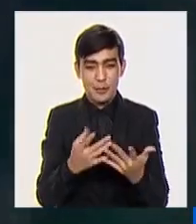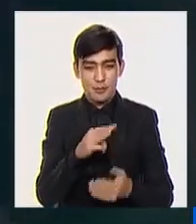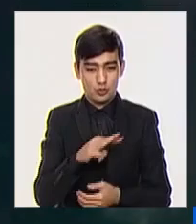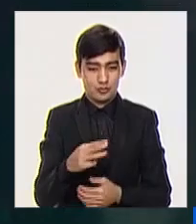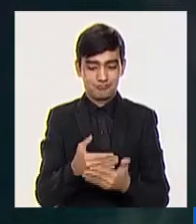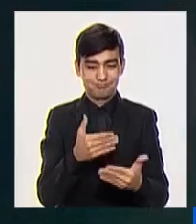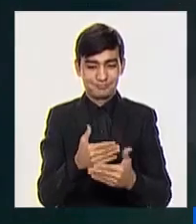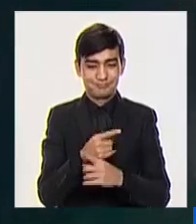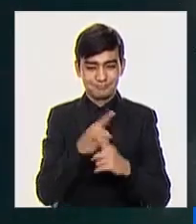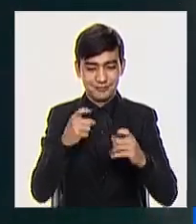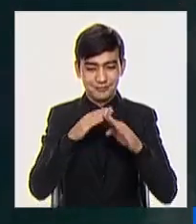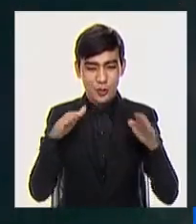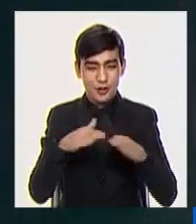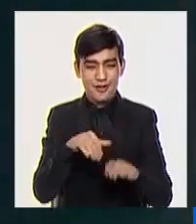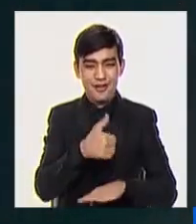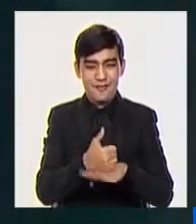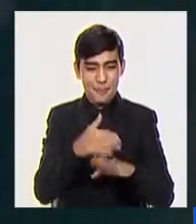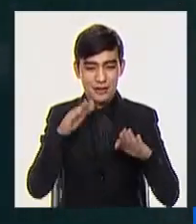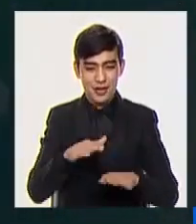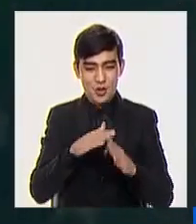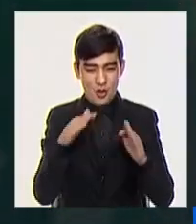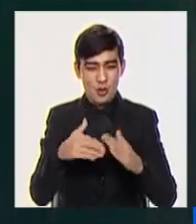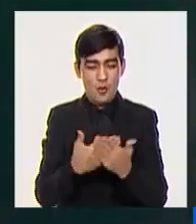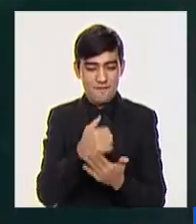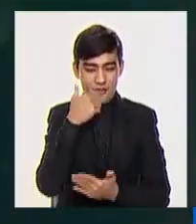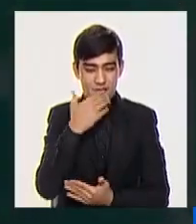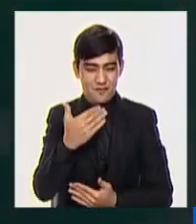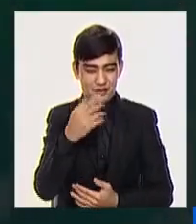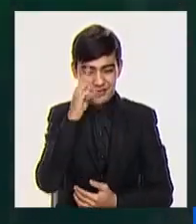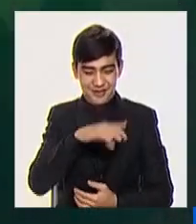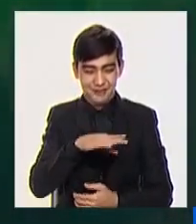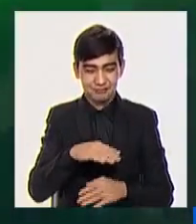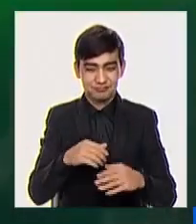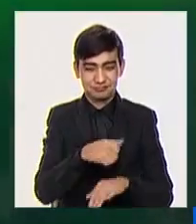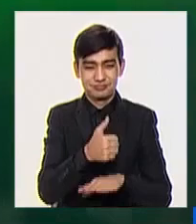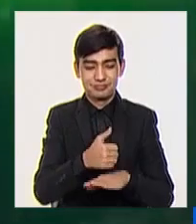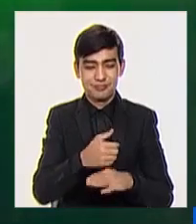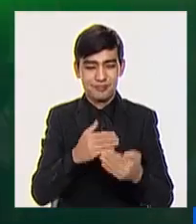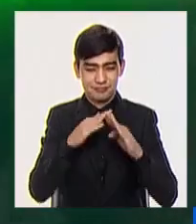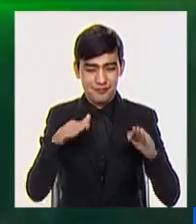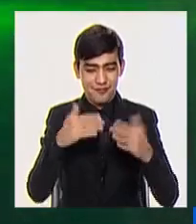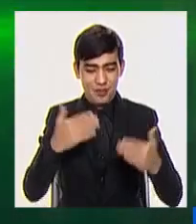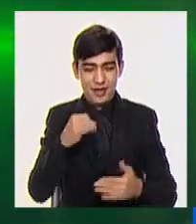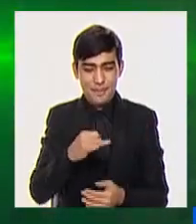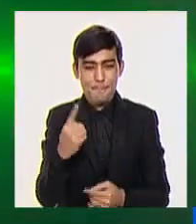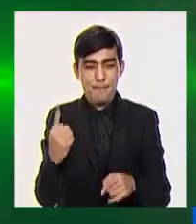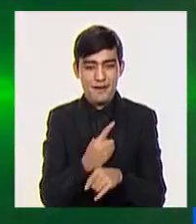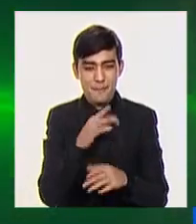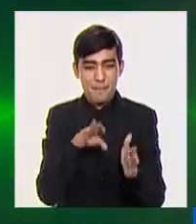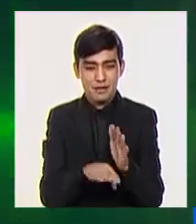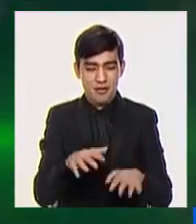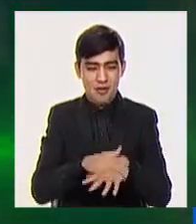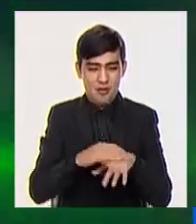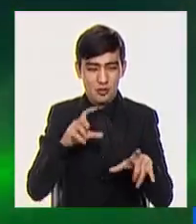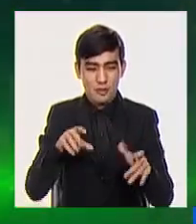минут назад зажгли огни на главной новогодней елке страны. Ее установили на территории Экспо. И впервые церемония прошла без